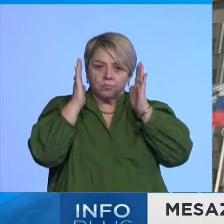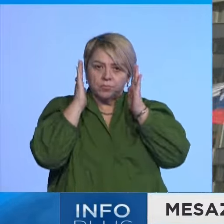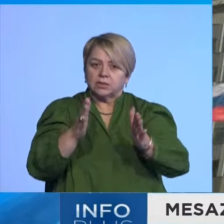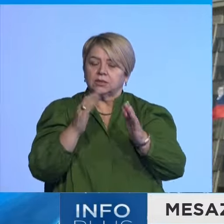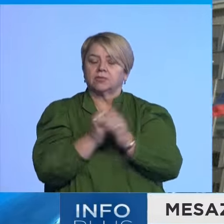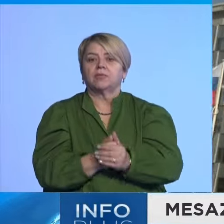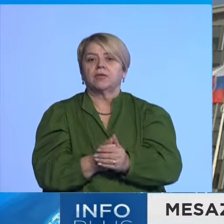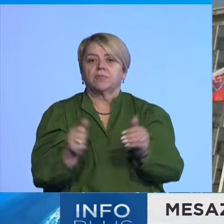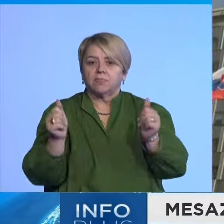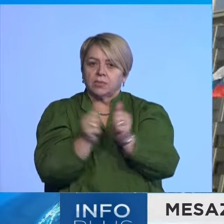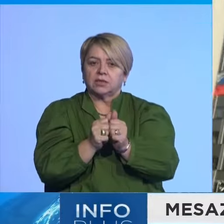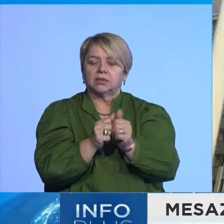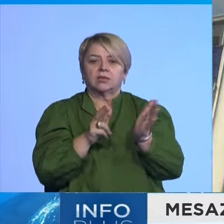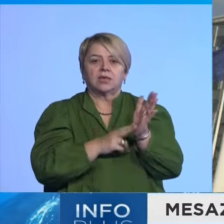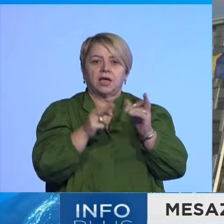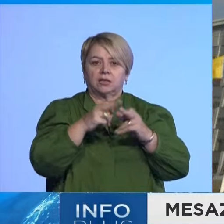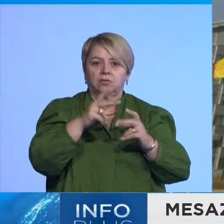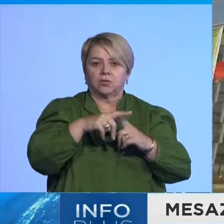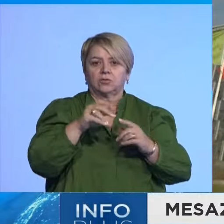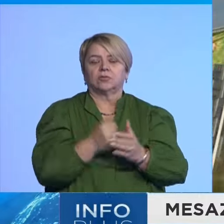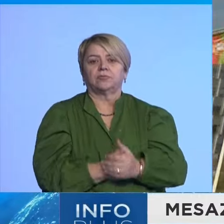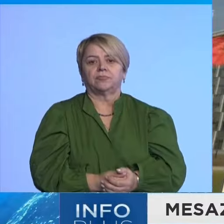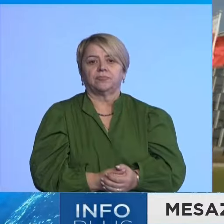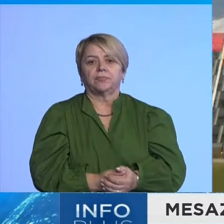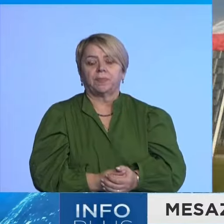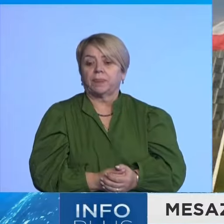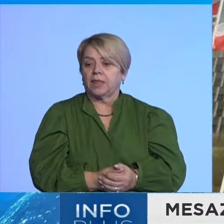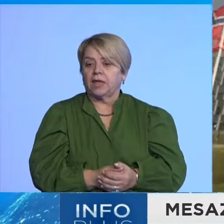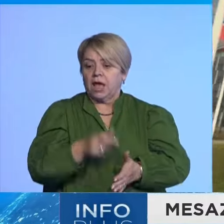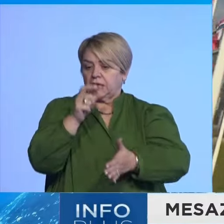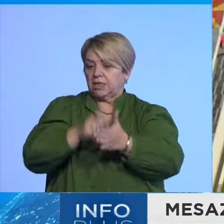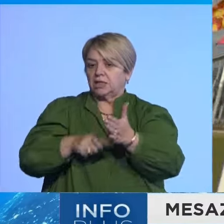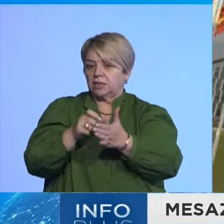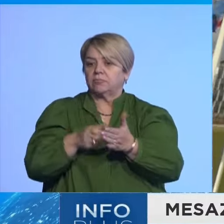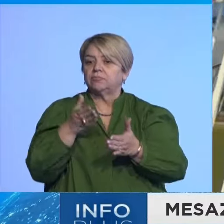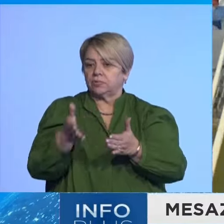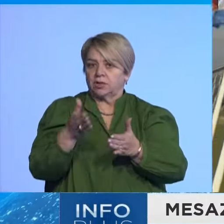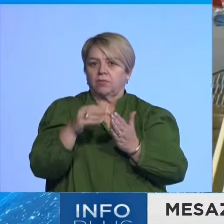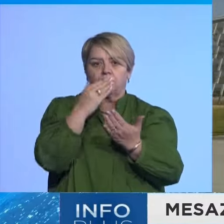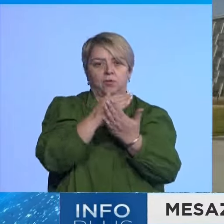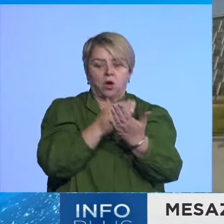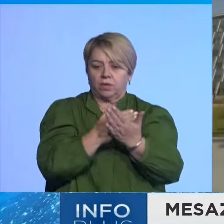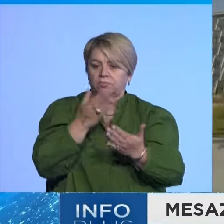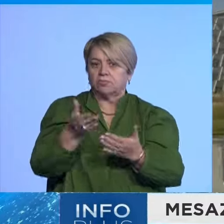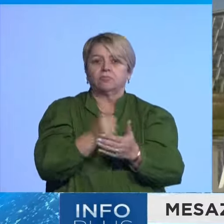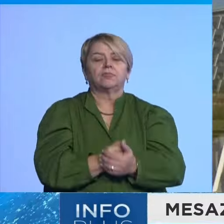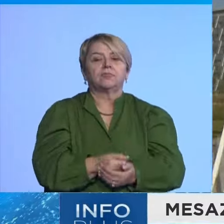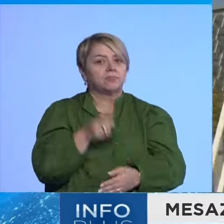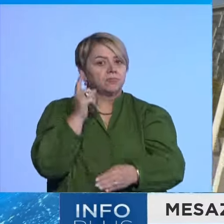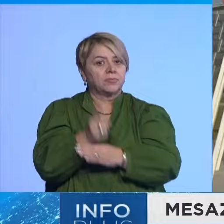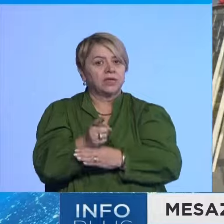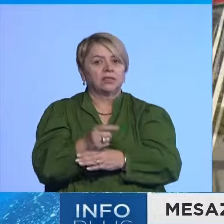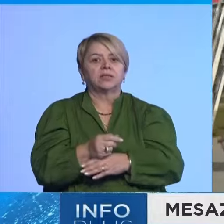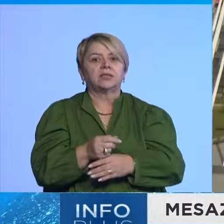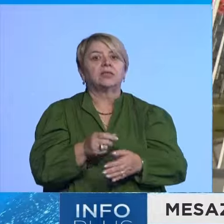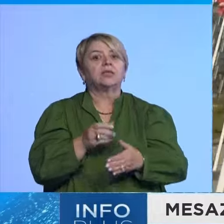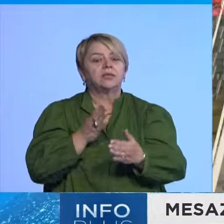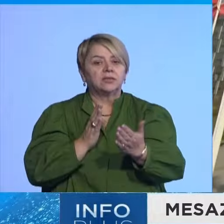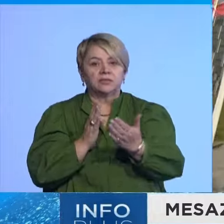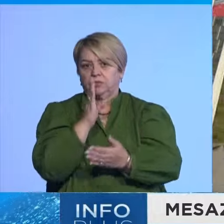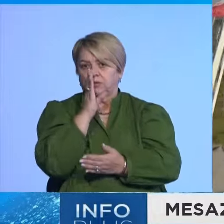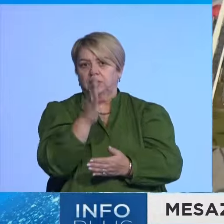midis aleancës dhe vendeve jo anëtare. Antarësimi në këtë program shërben si paradhom drejt antarësimit të